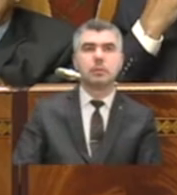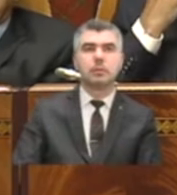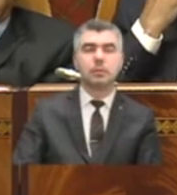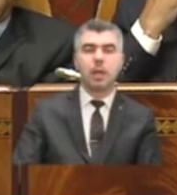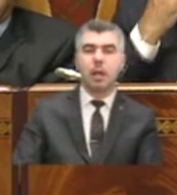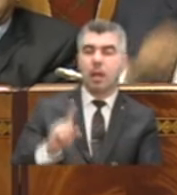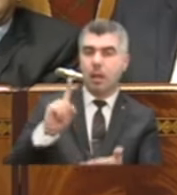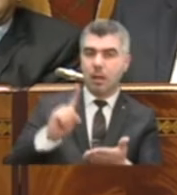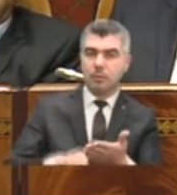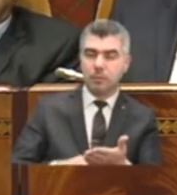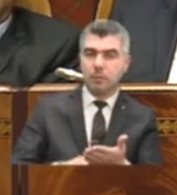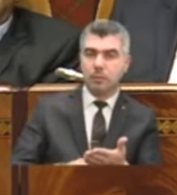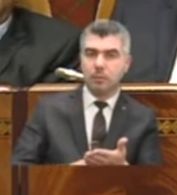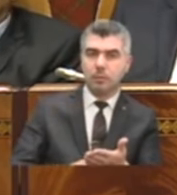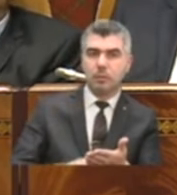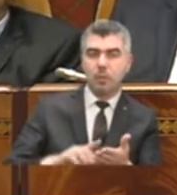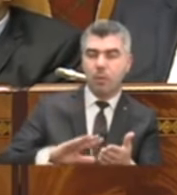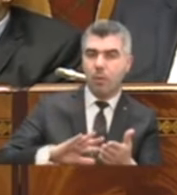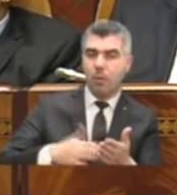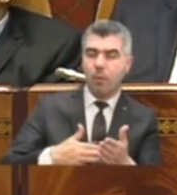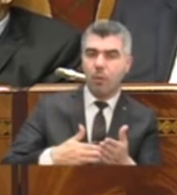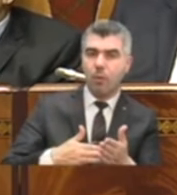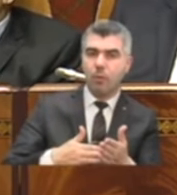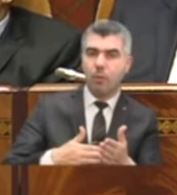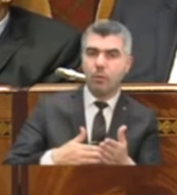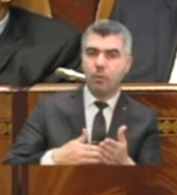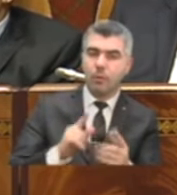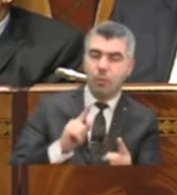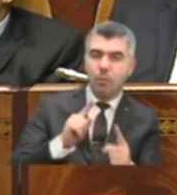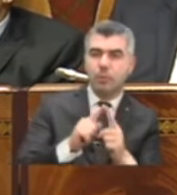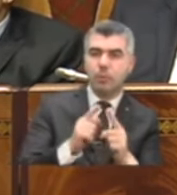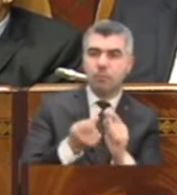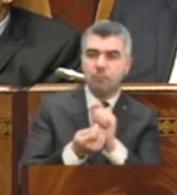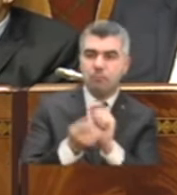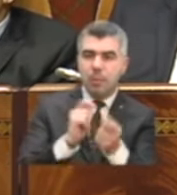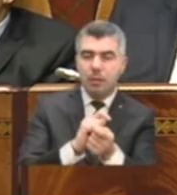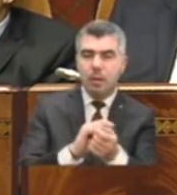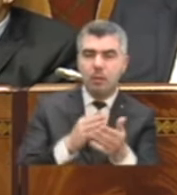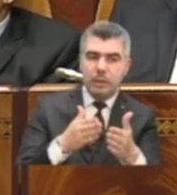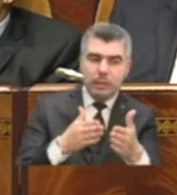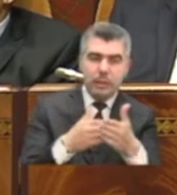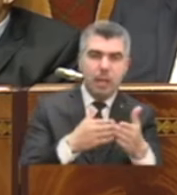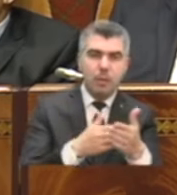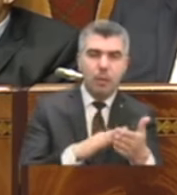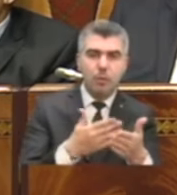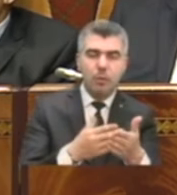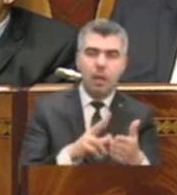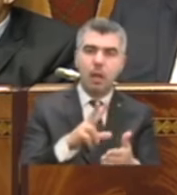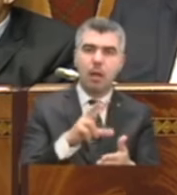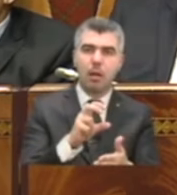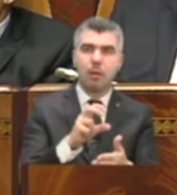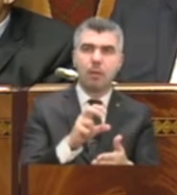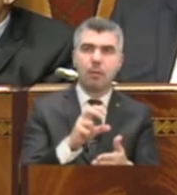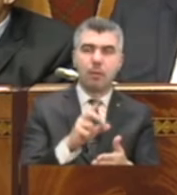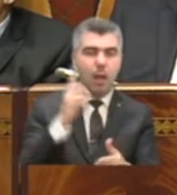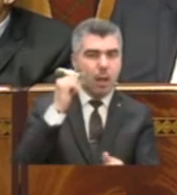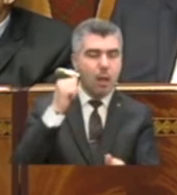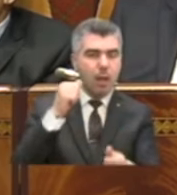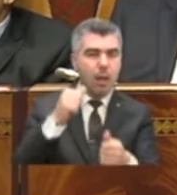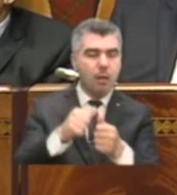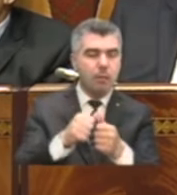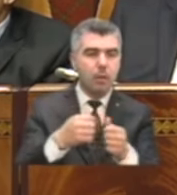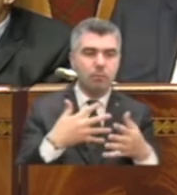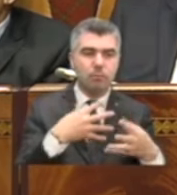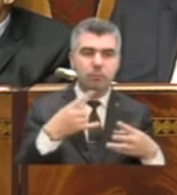بتمكينه من الآليات التي تسمح له بمواجهة التغيرات والتحديات التي يعرفها هذا القطاع وترسيخ